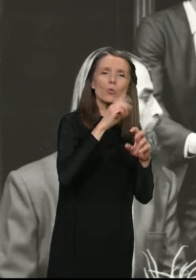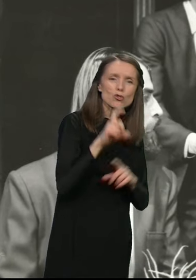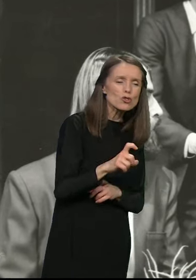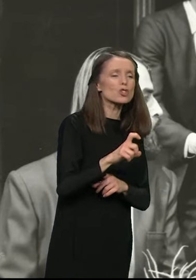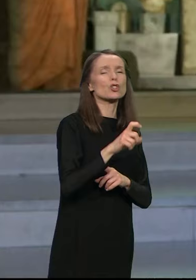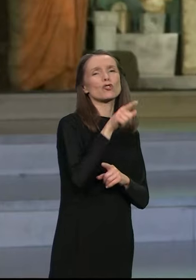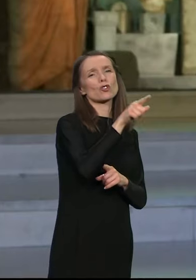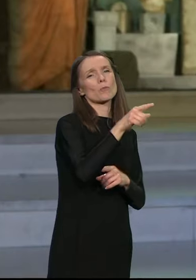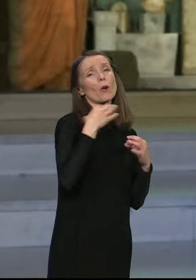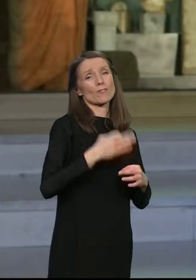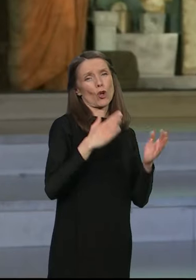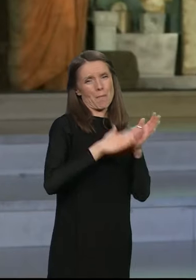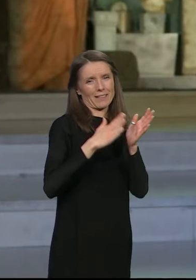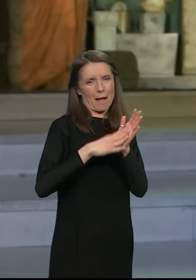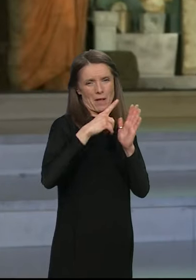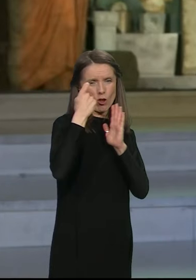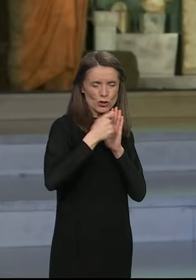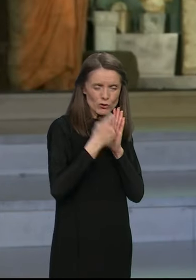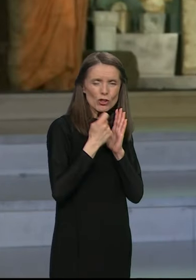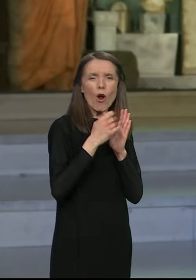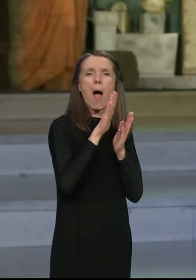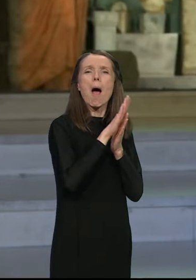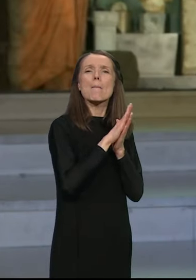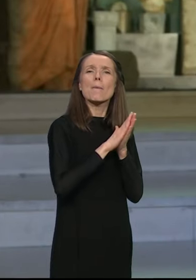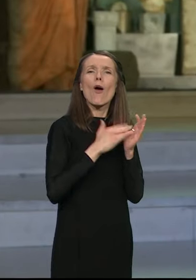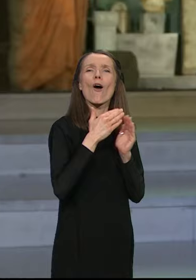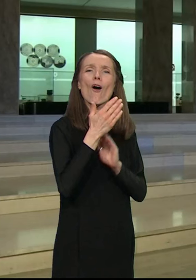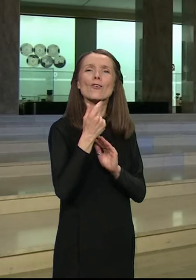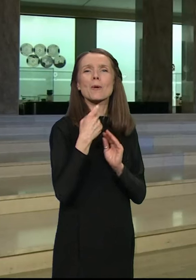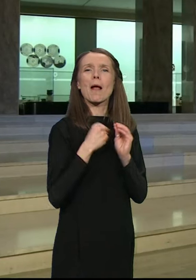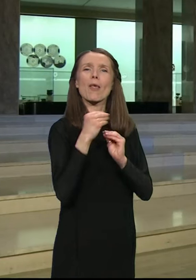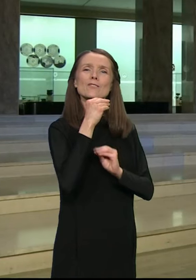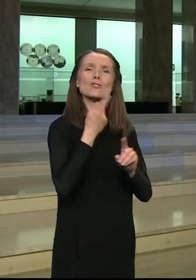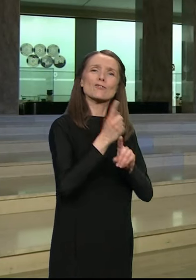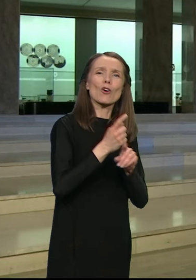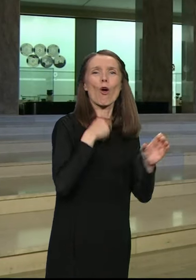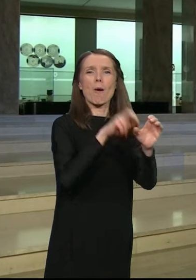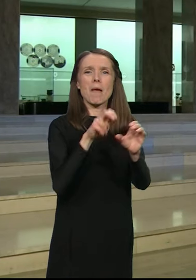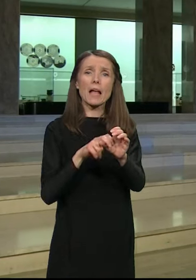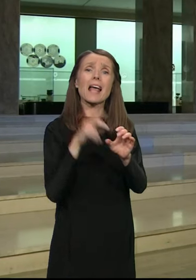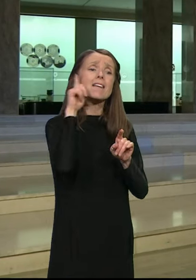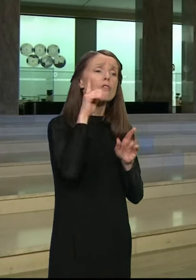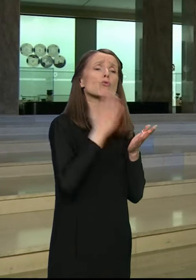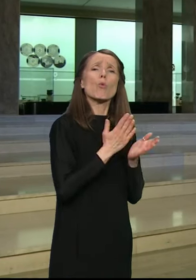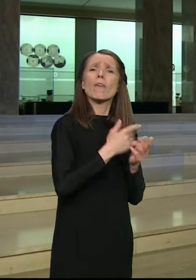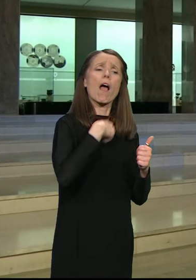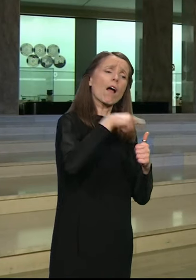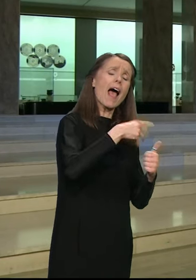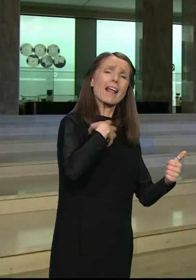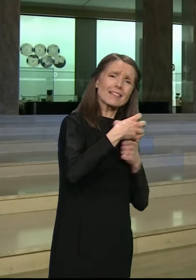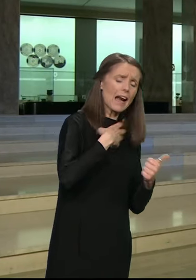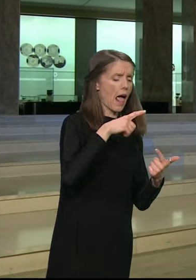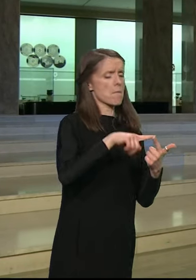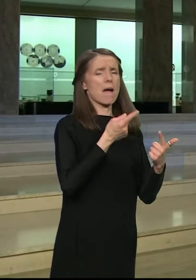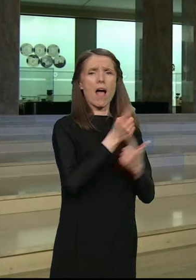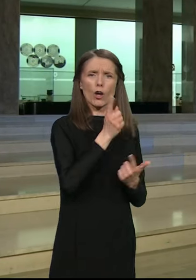Mate Miloševića. Tako da sam sve vreme igrala i dramski repertoar, i komedije, i